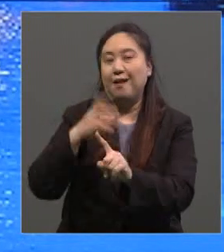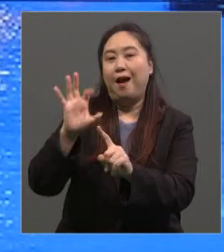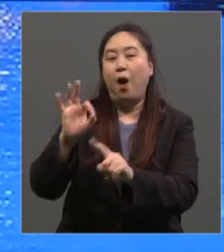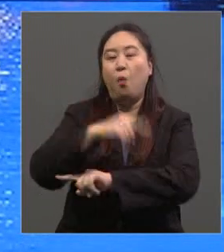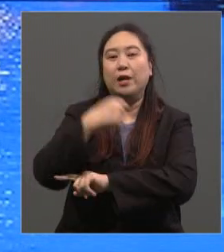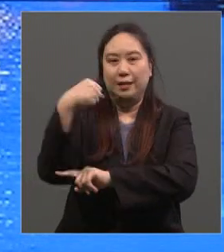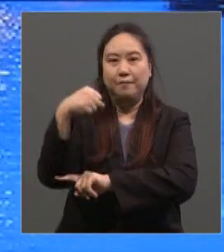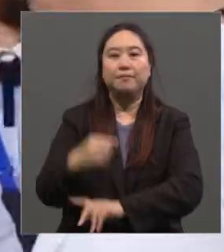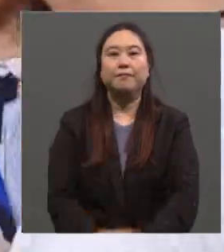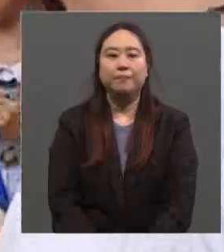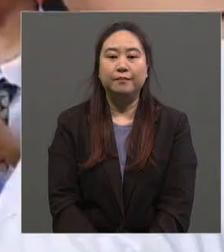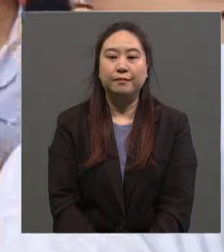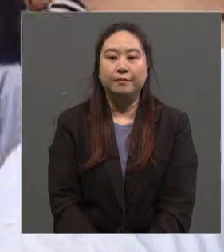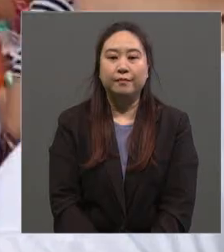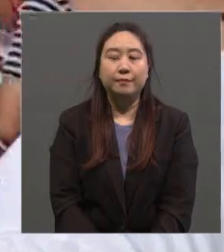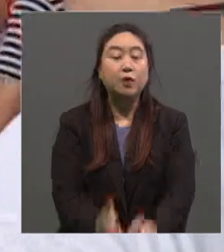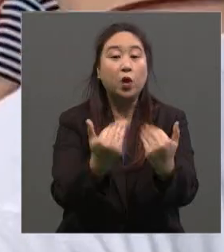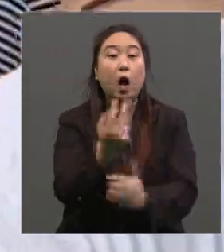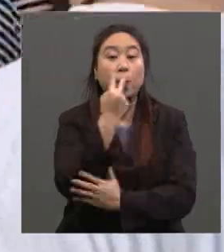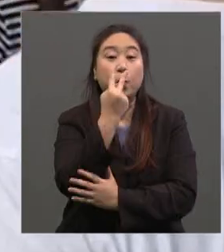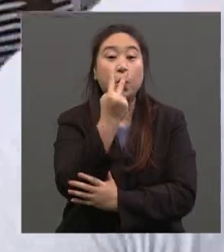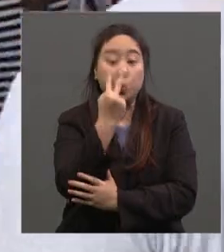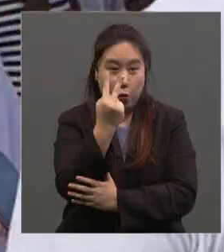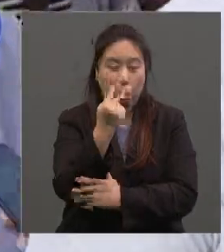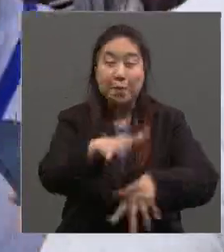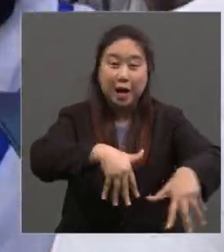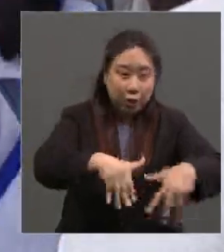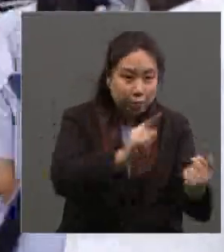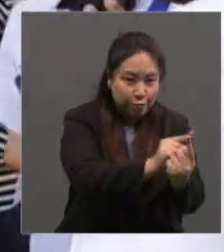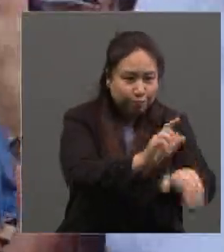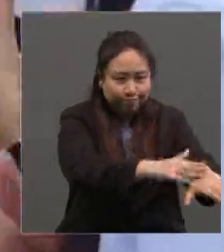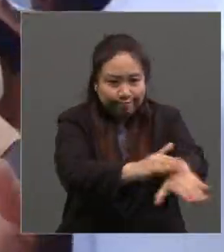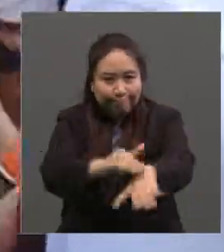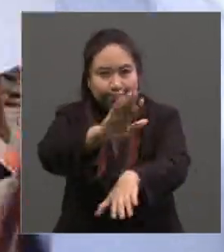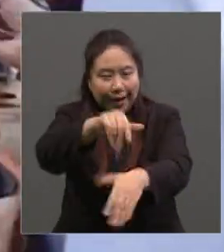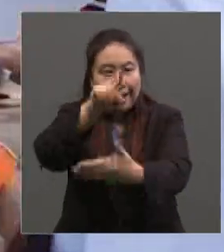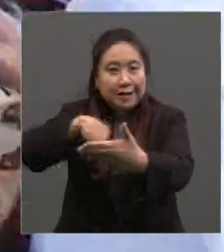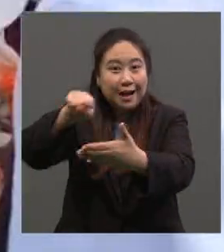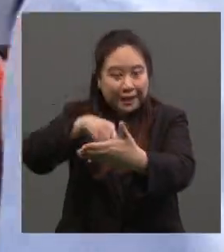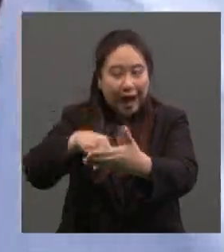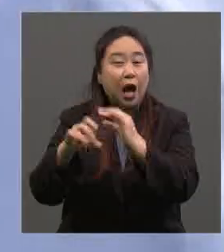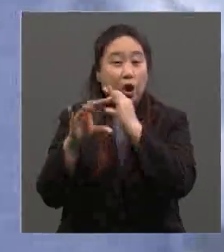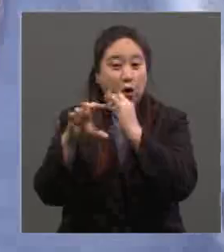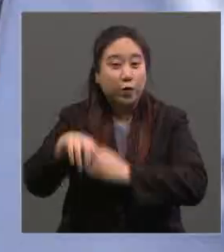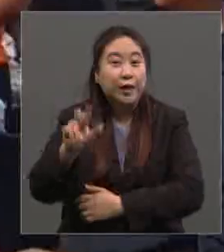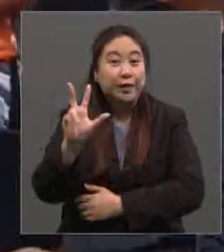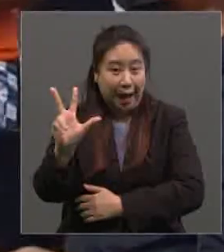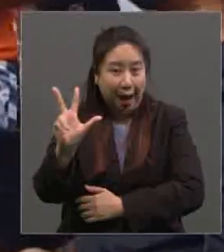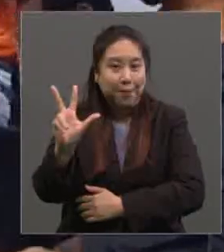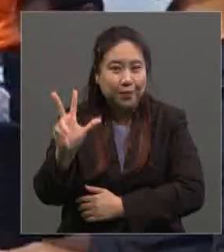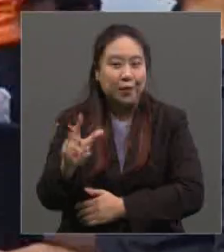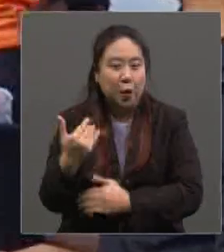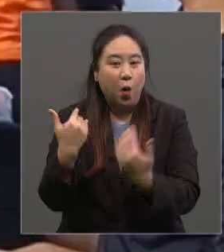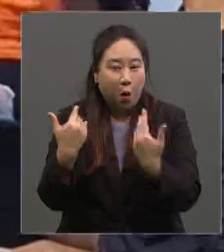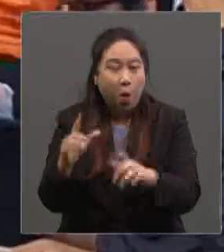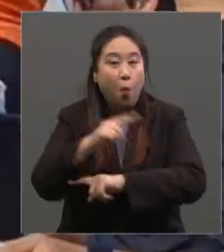นี้ครับพาผู้ชมไปดูบรรยากาศการหาเสียงเลือกตั้งซ่อมส.สระยองเขต 3โค้งสุดท้ายกันหน่อยนะฮะก่อนจะ